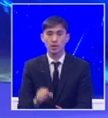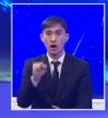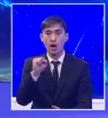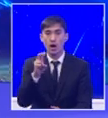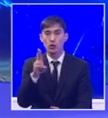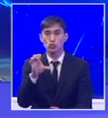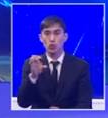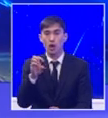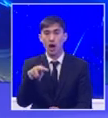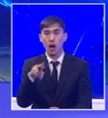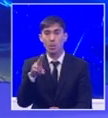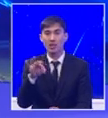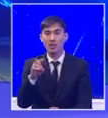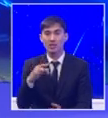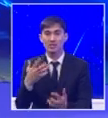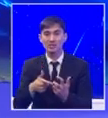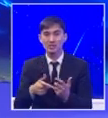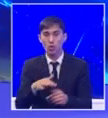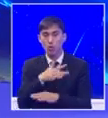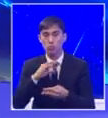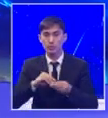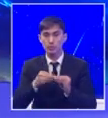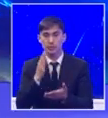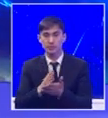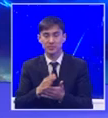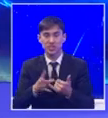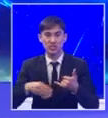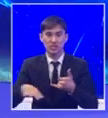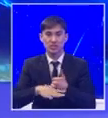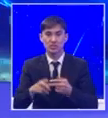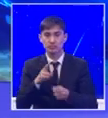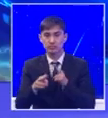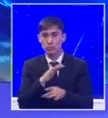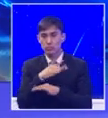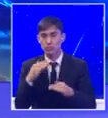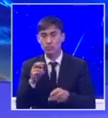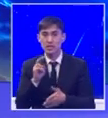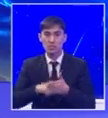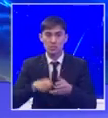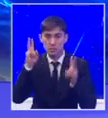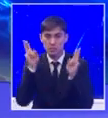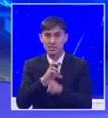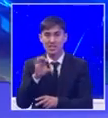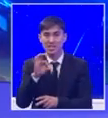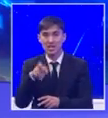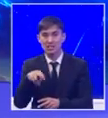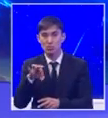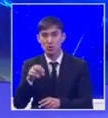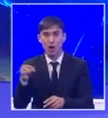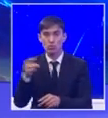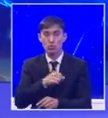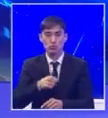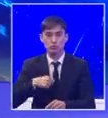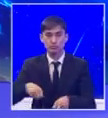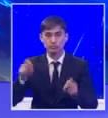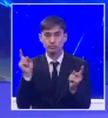Aksu kapal arasında jaur bolgan mesele köp. Әсіресе жер дауы жиі шығады. Себебін білмекке сенатор Ләззат Сүлейменова ауданға